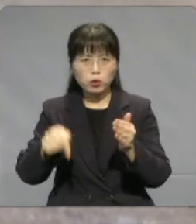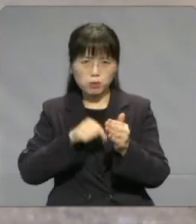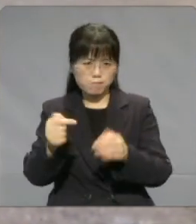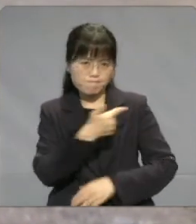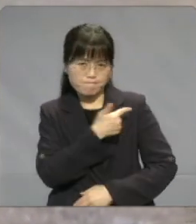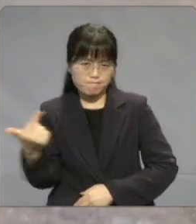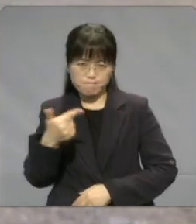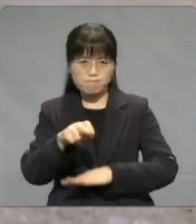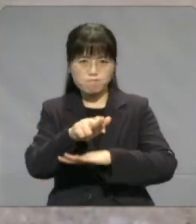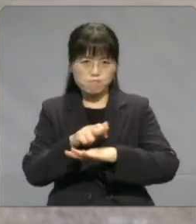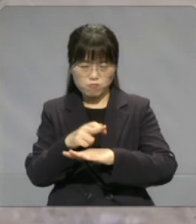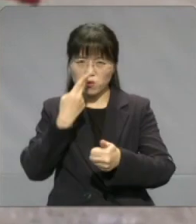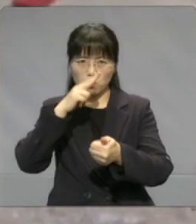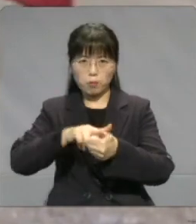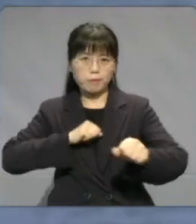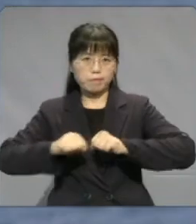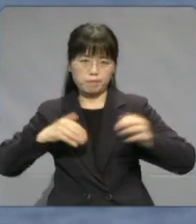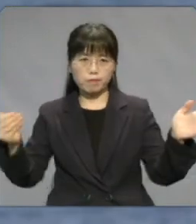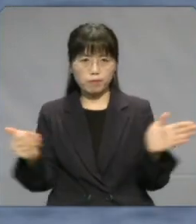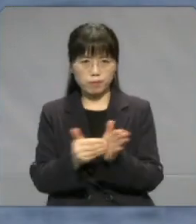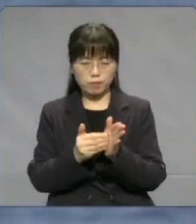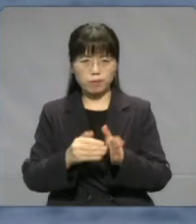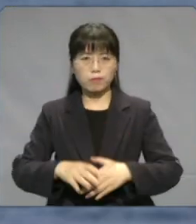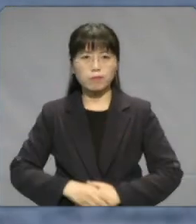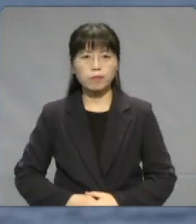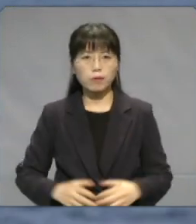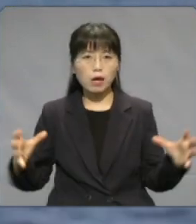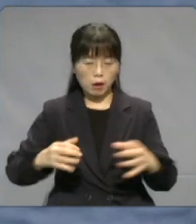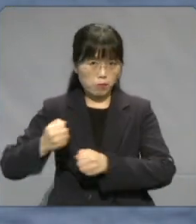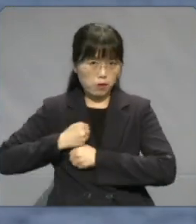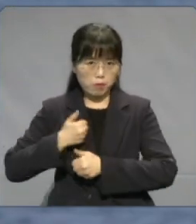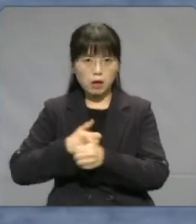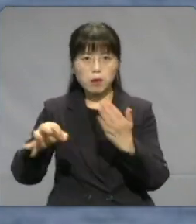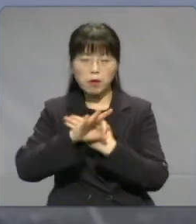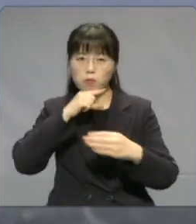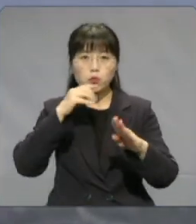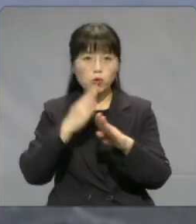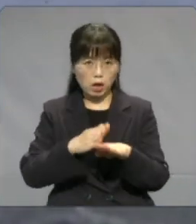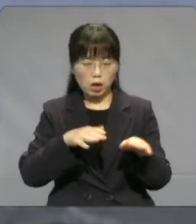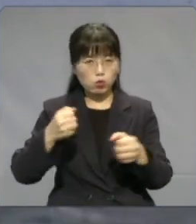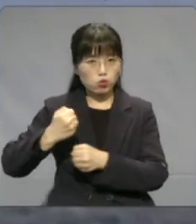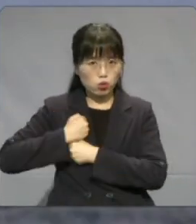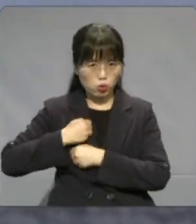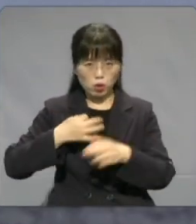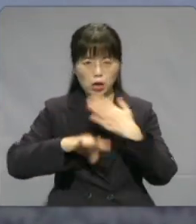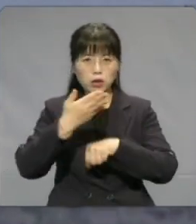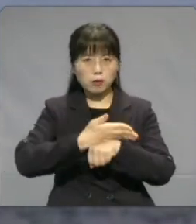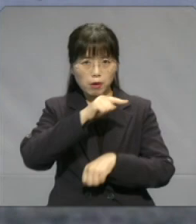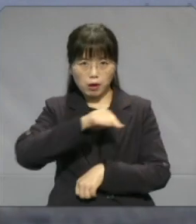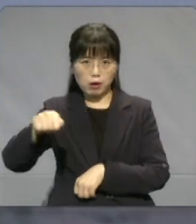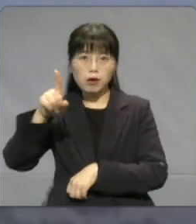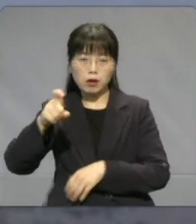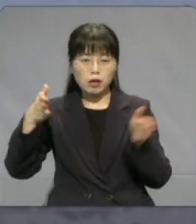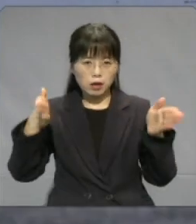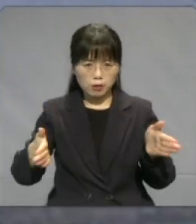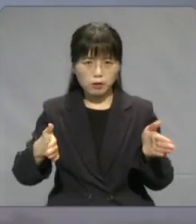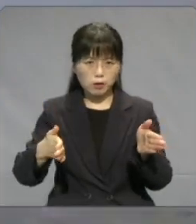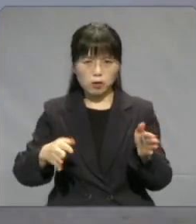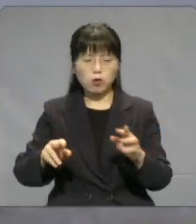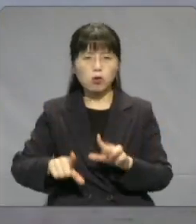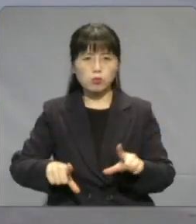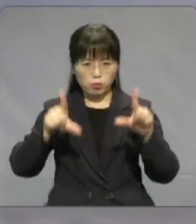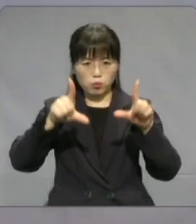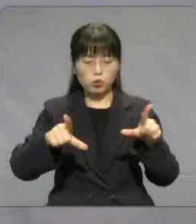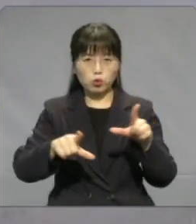대대적인 포격 도발을 감행했습니다 합참에 따르면 북한군은 오늘 오전 9시부터는 북쪽